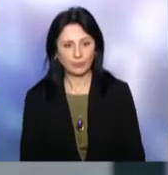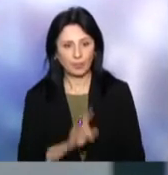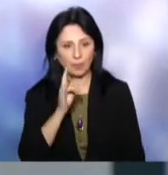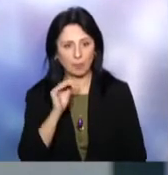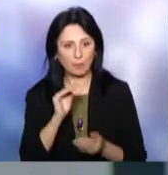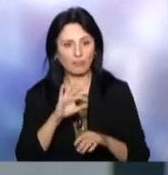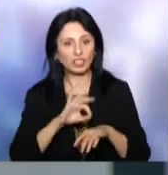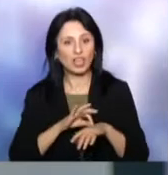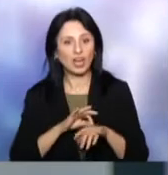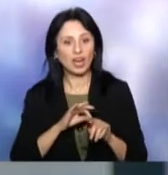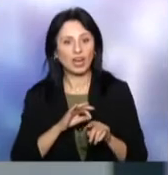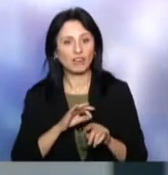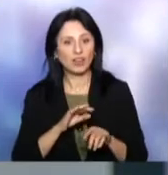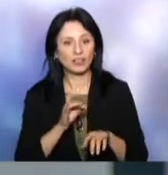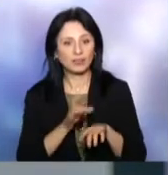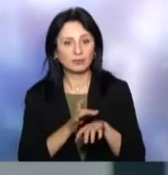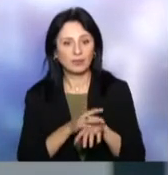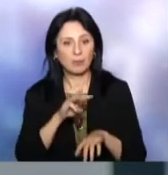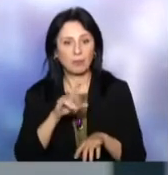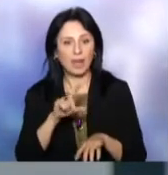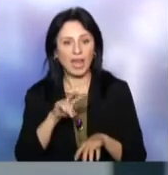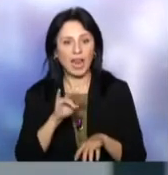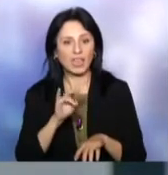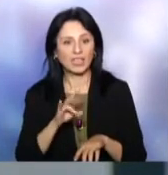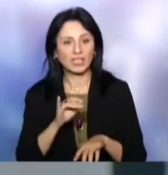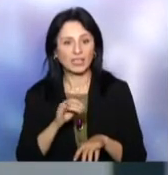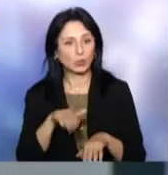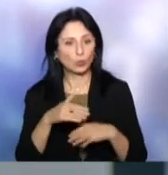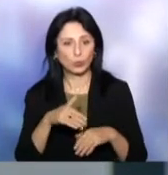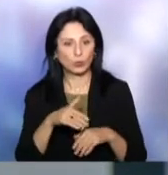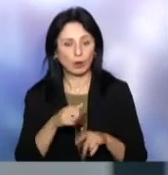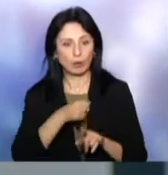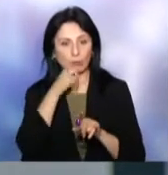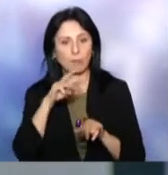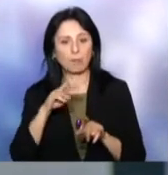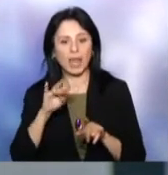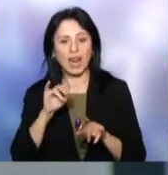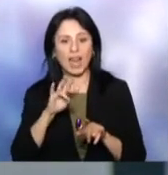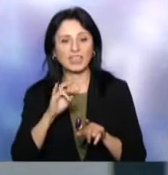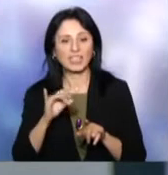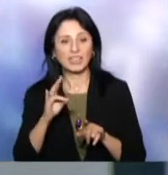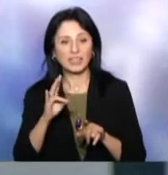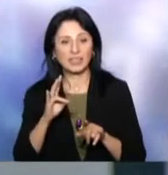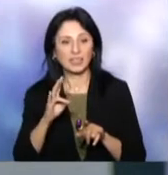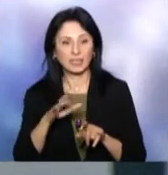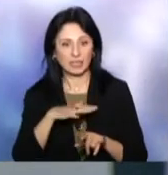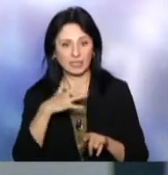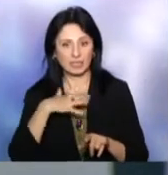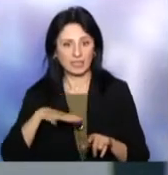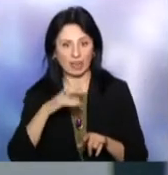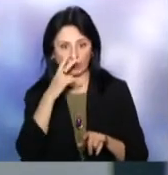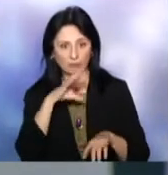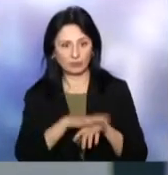ბავშვის კანში პიგმენტი მელანინი არის ბევრად ნაკლები, ვიდრე მოზრდილ ასაკში. საქართველოში ძალიან ადვილი შესამჩნევი არის